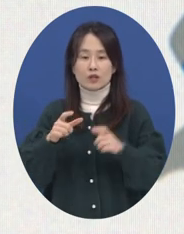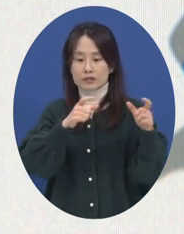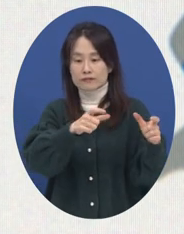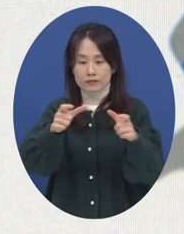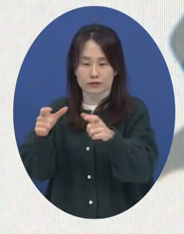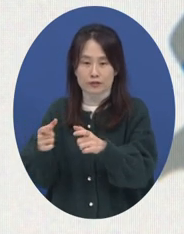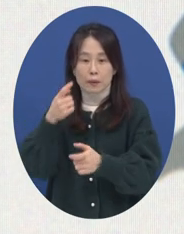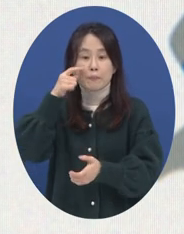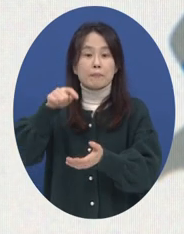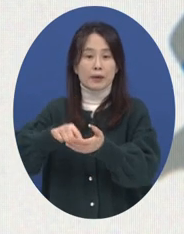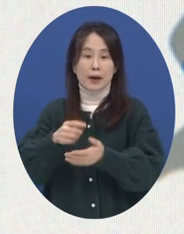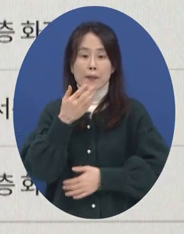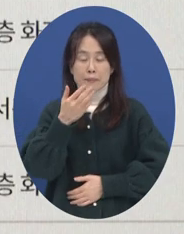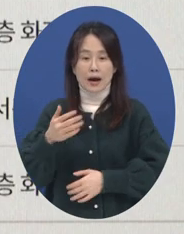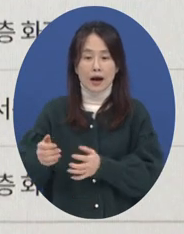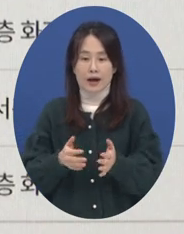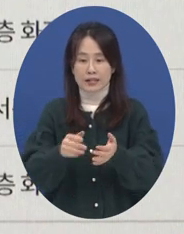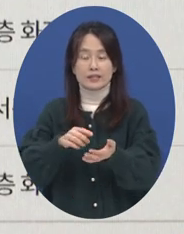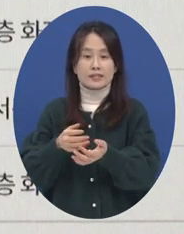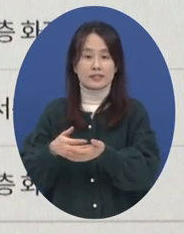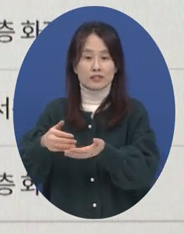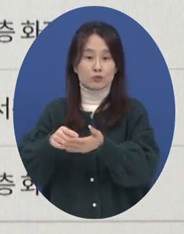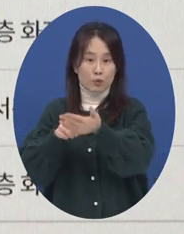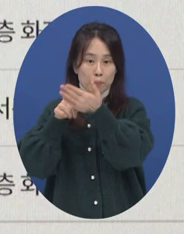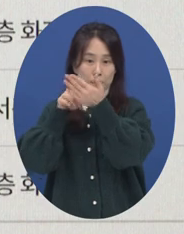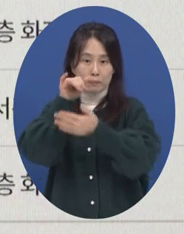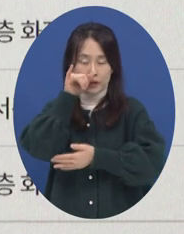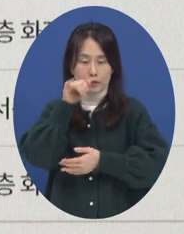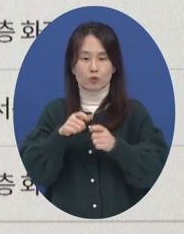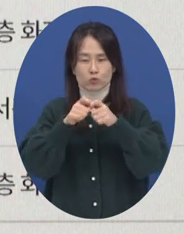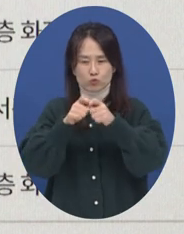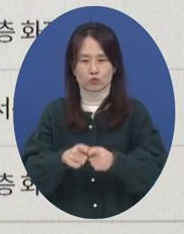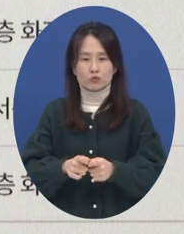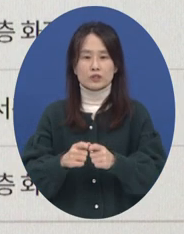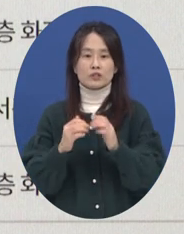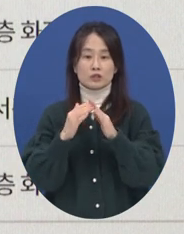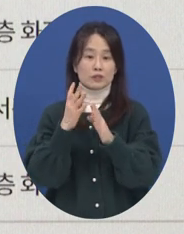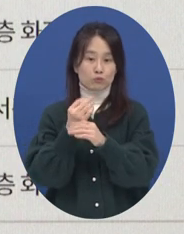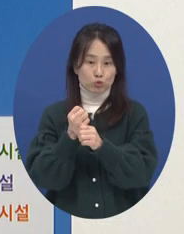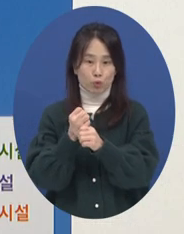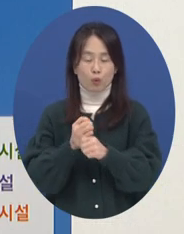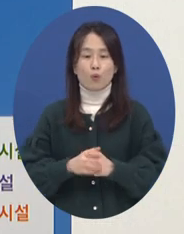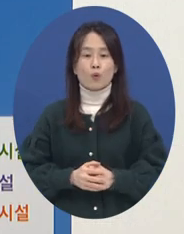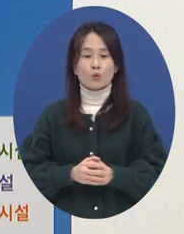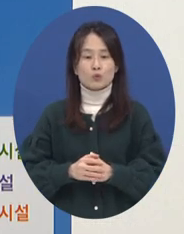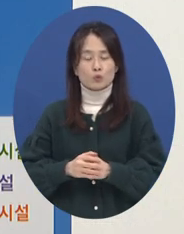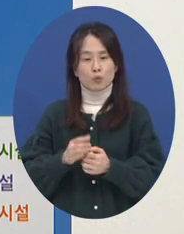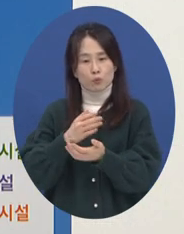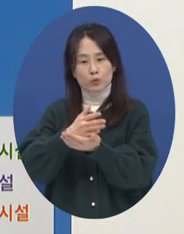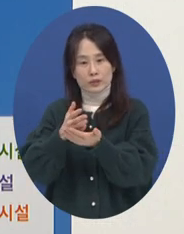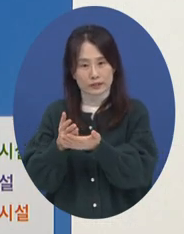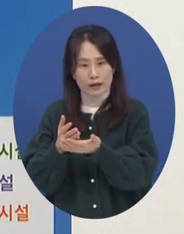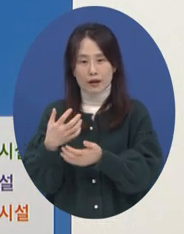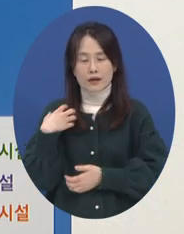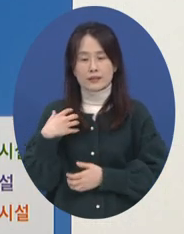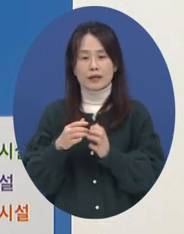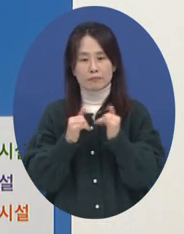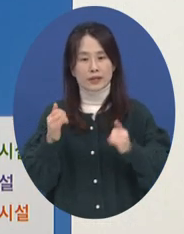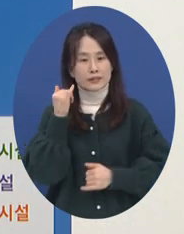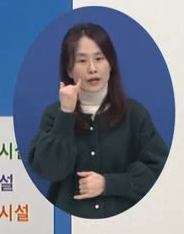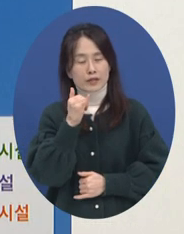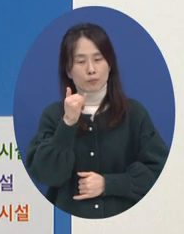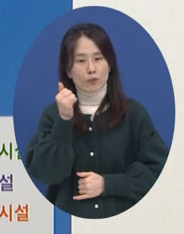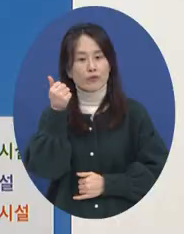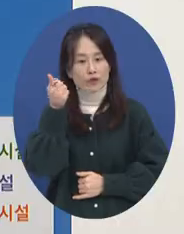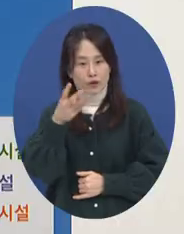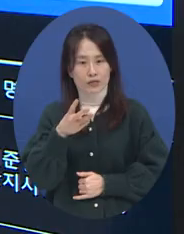지역별로 검색할 수 있게 지도가 뜨고 시설별 구체적인 주소, 공공생리대 유형, 담당자 연락처까지 알